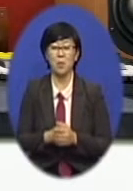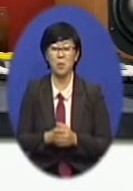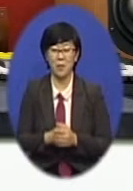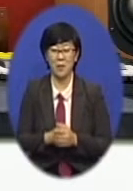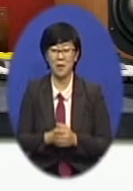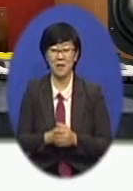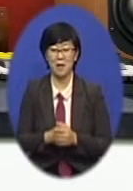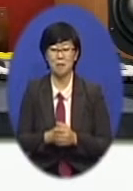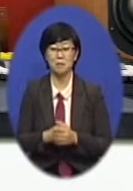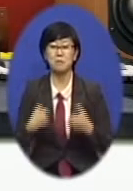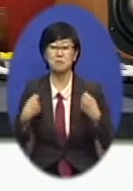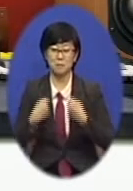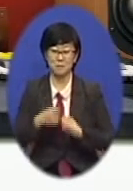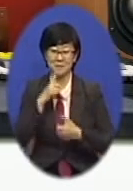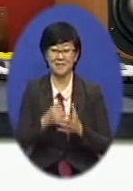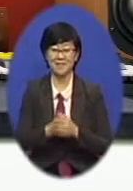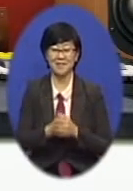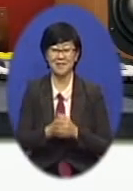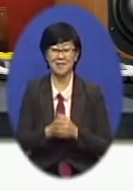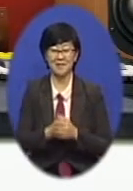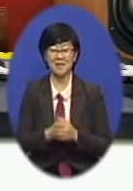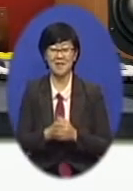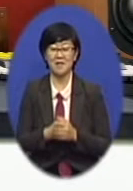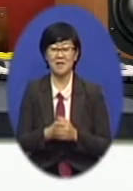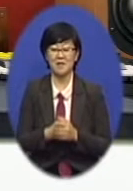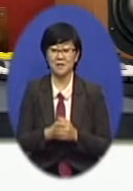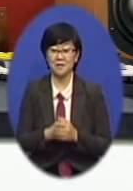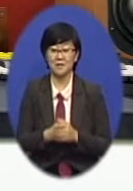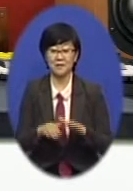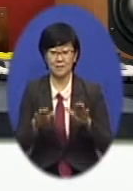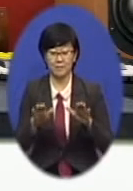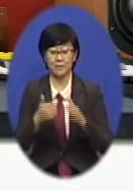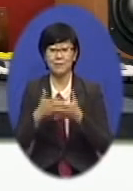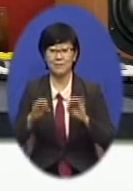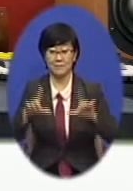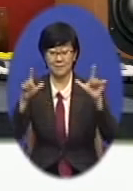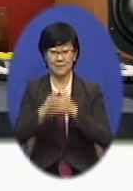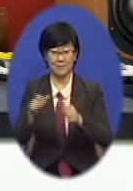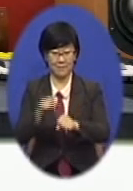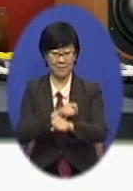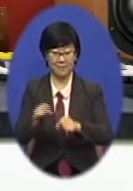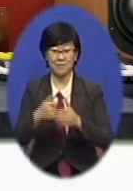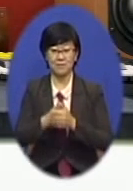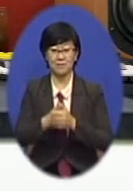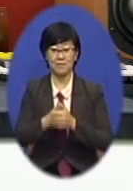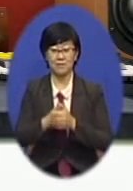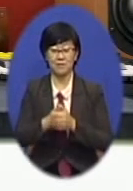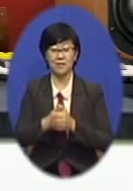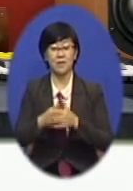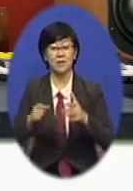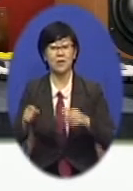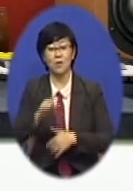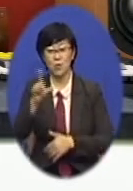그래요? 네, 입고 예, 고맙습니다. 그리고 이번 금요일 날은 특별히 또 월말